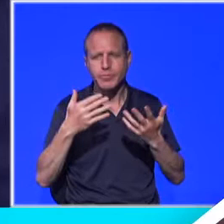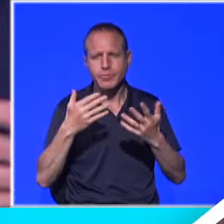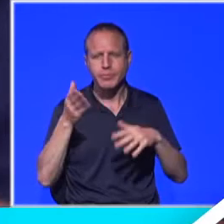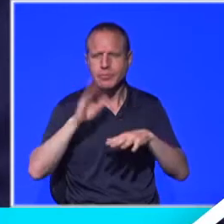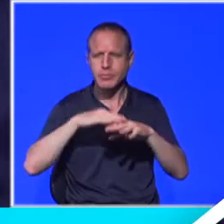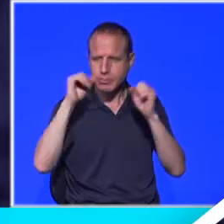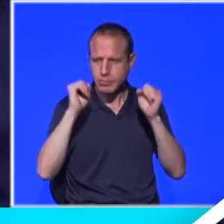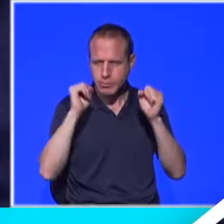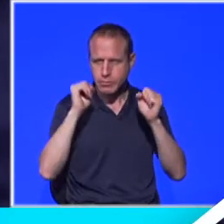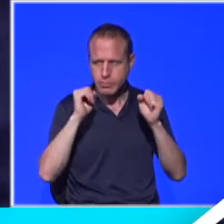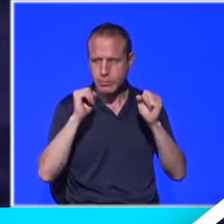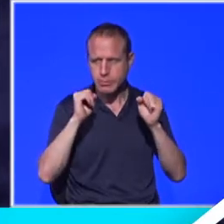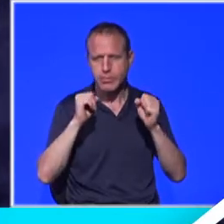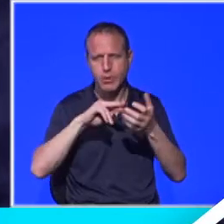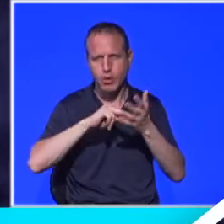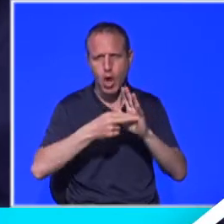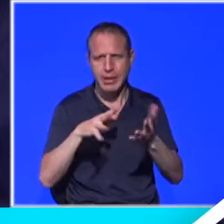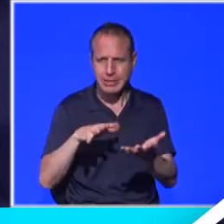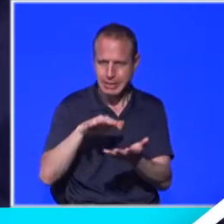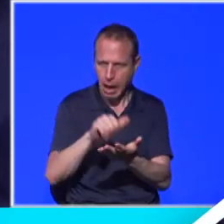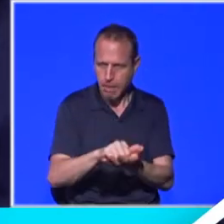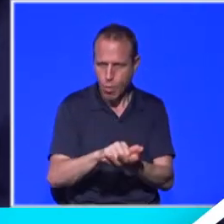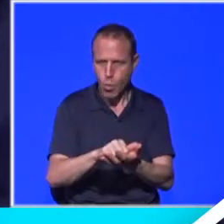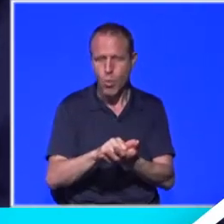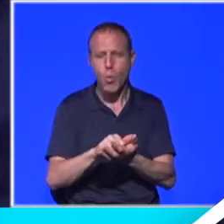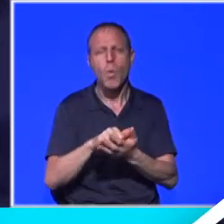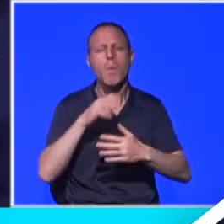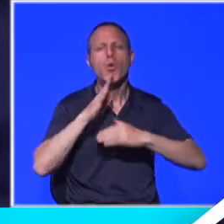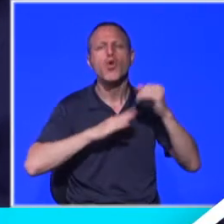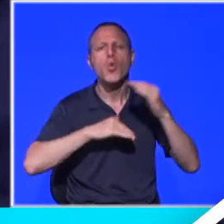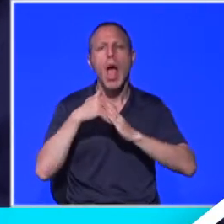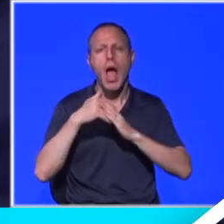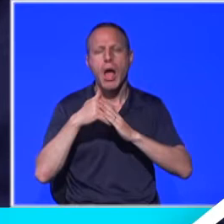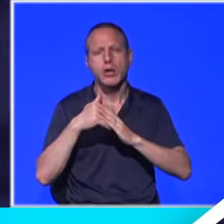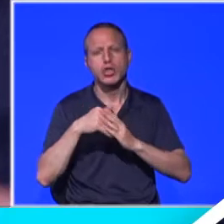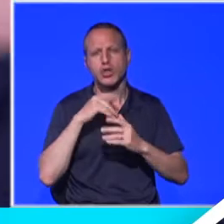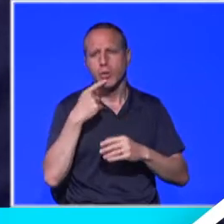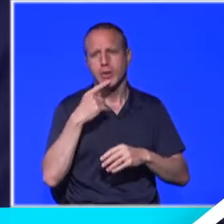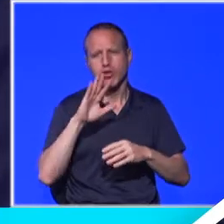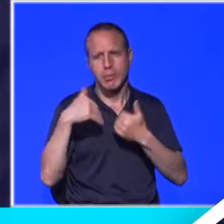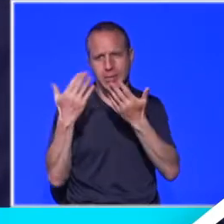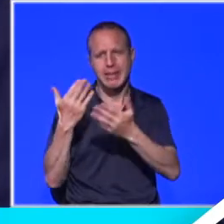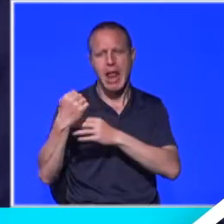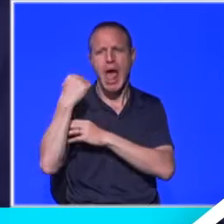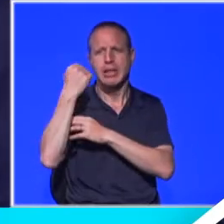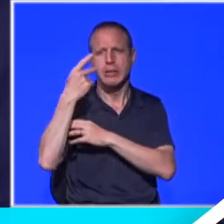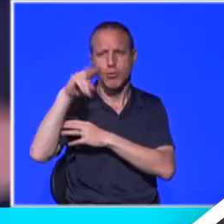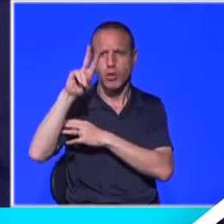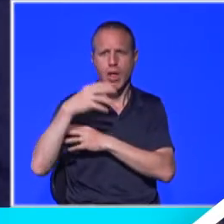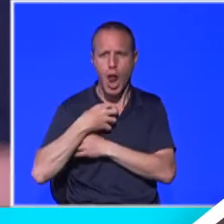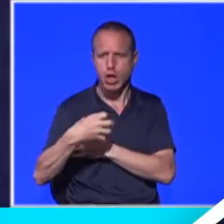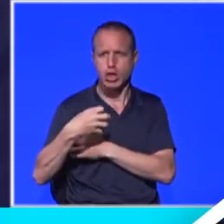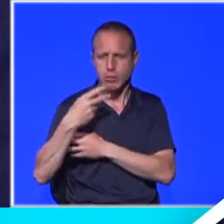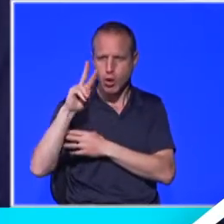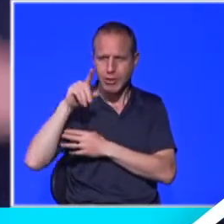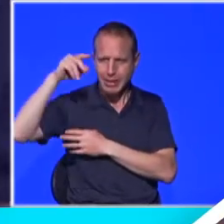על בסיסה תוכנית סינגפור בנויה, שאומרת שאם ניתן לה חזקים ביותר, לעשירים ביותר,